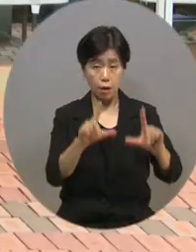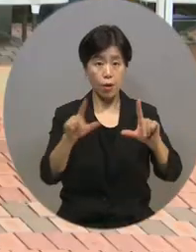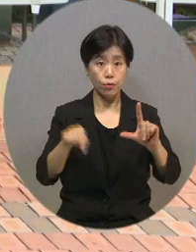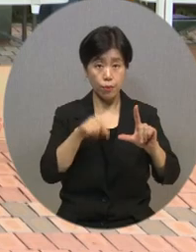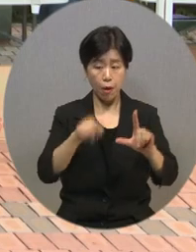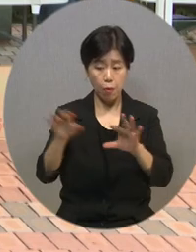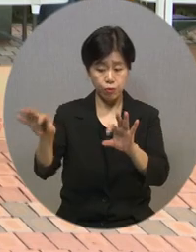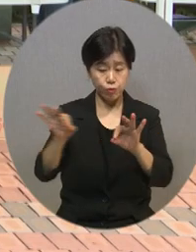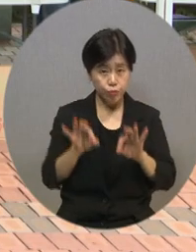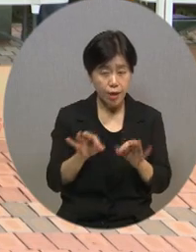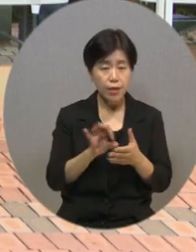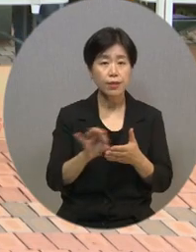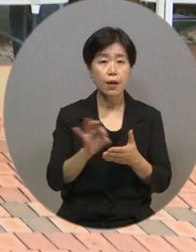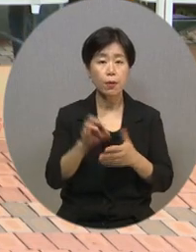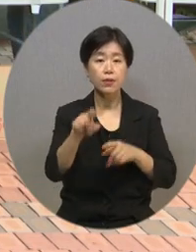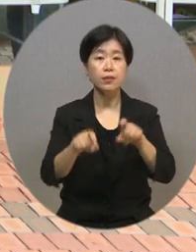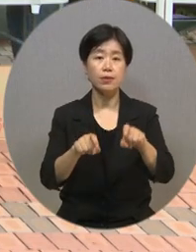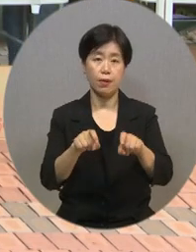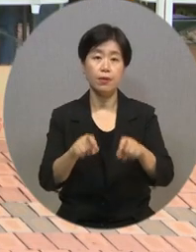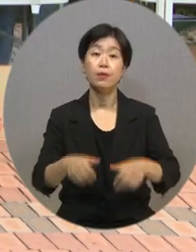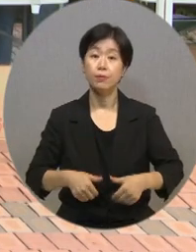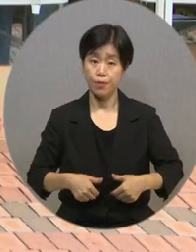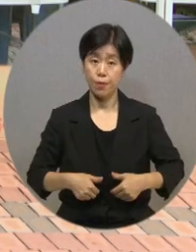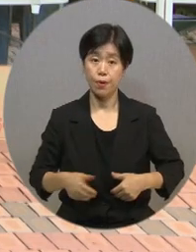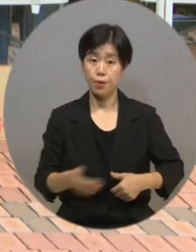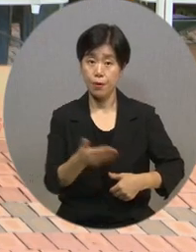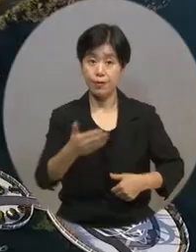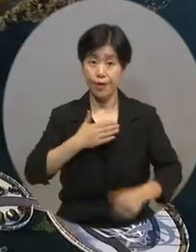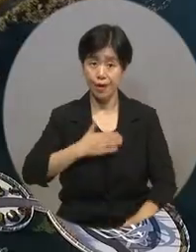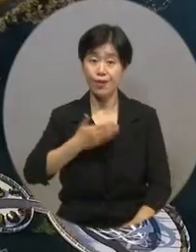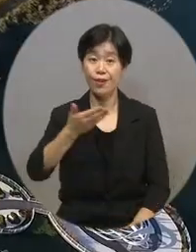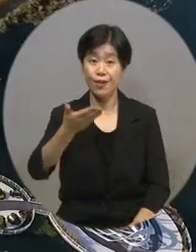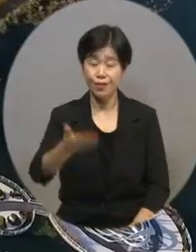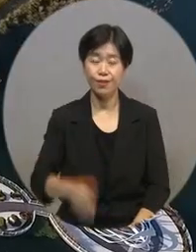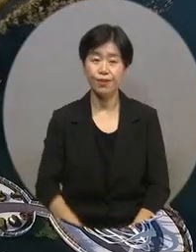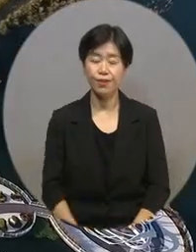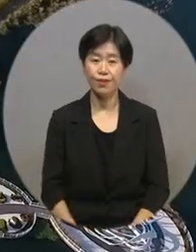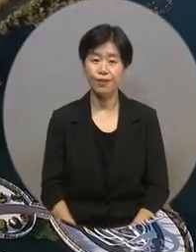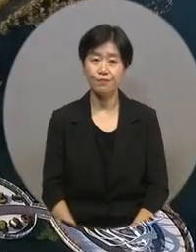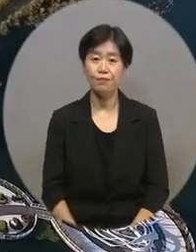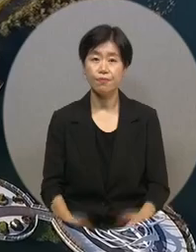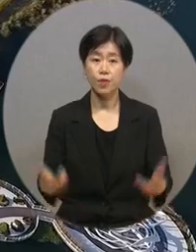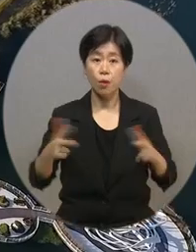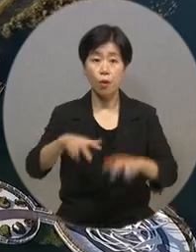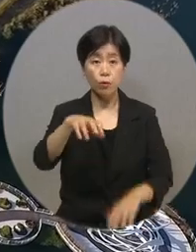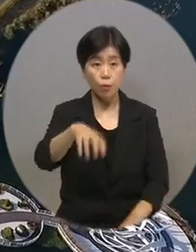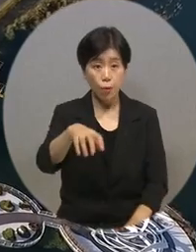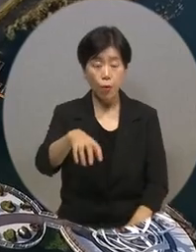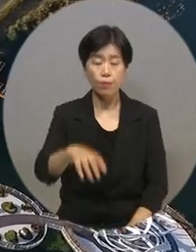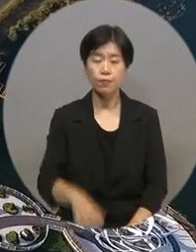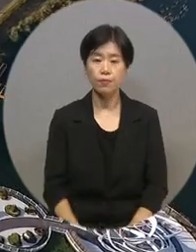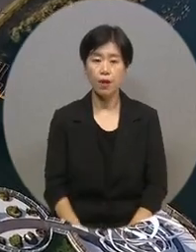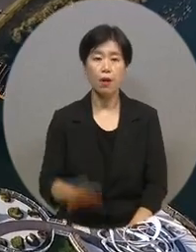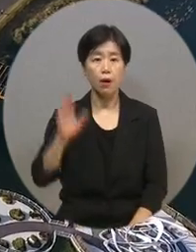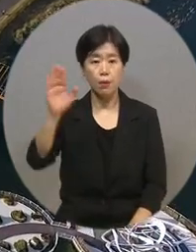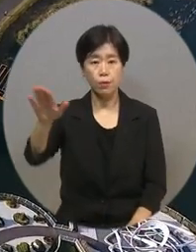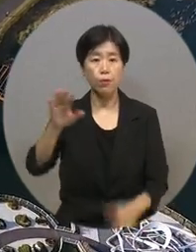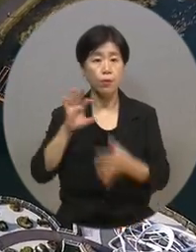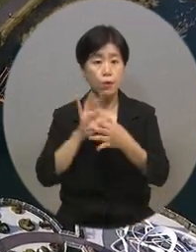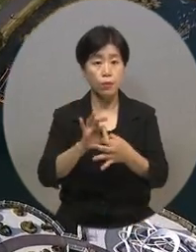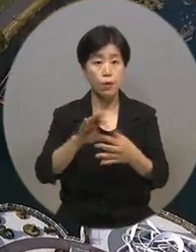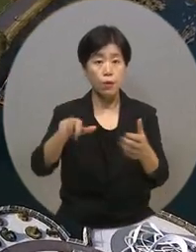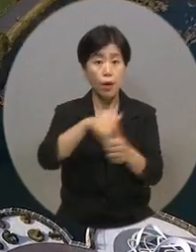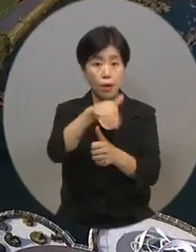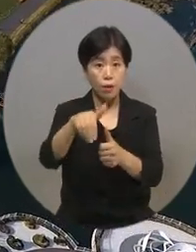실천하는 분위기가 더 많은 시민들에게 확산되기를 바라며 정원의 도시 순천시 역시 지속적인 관심으로